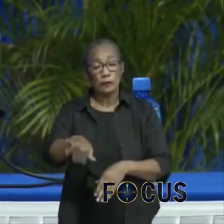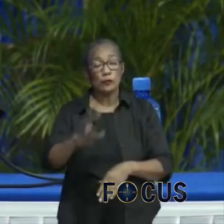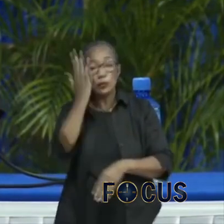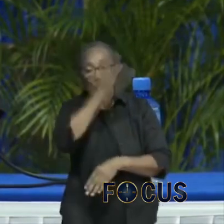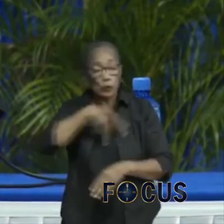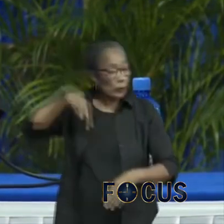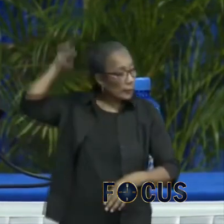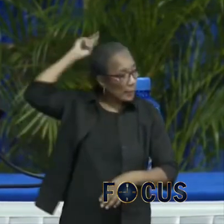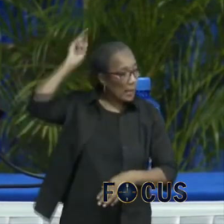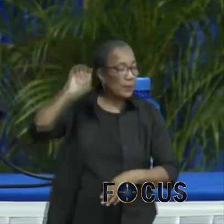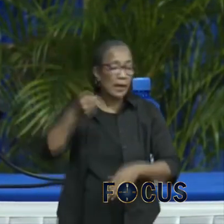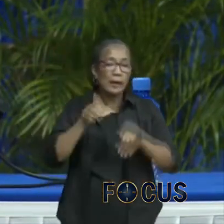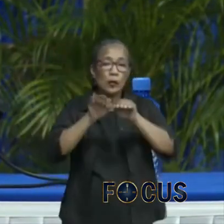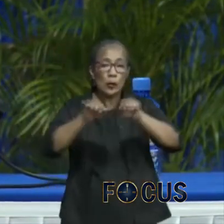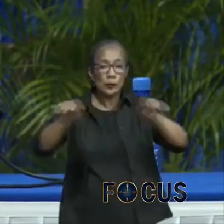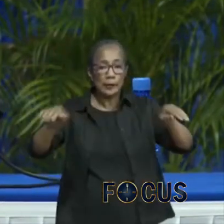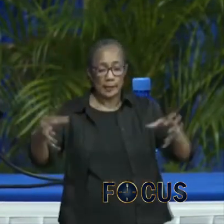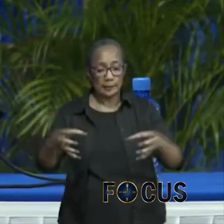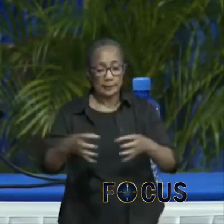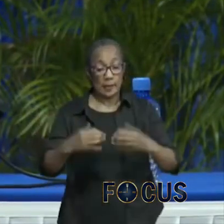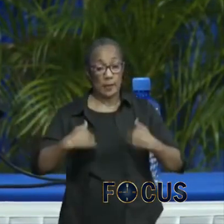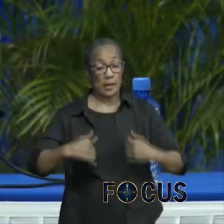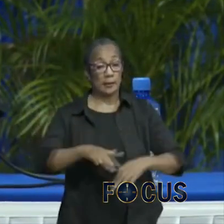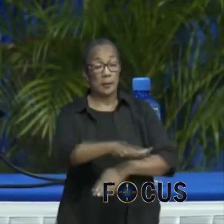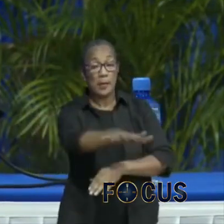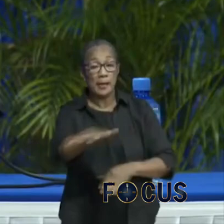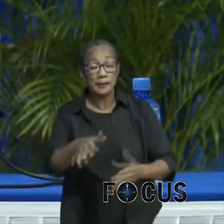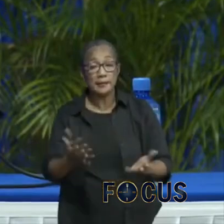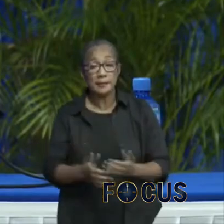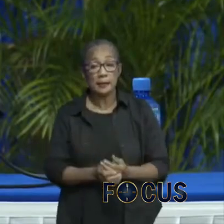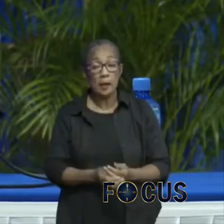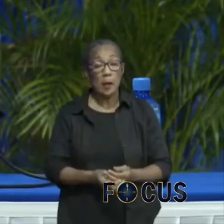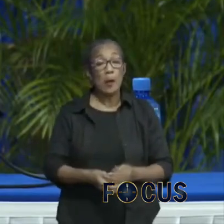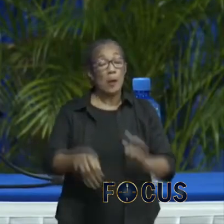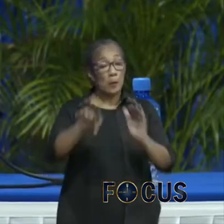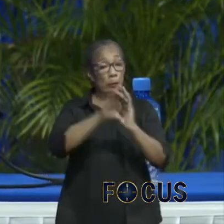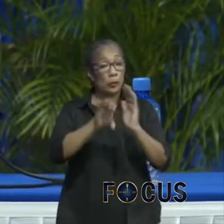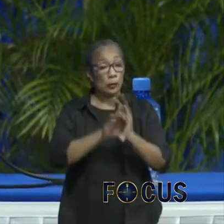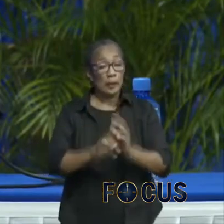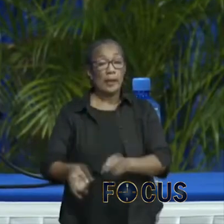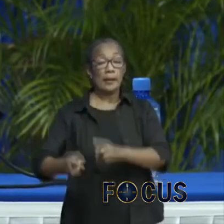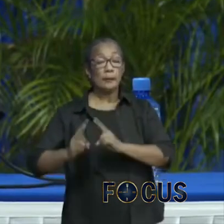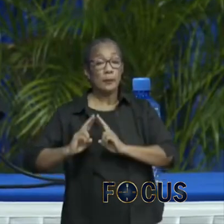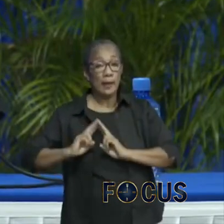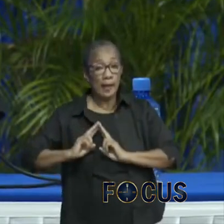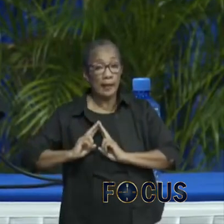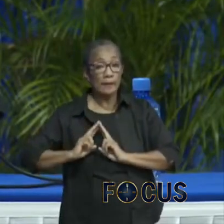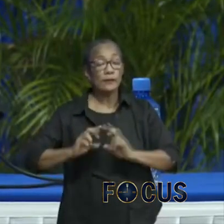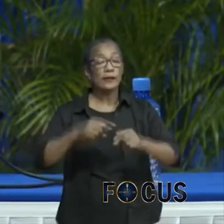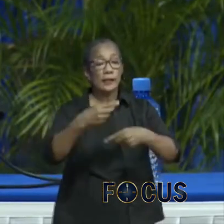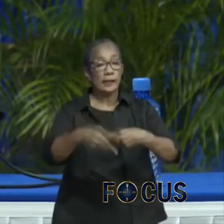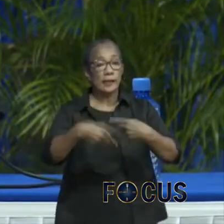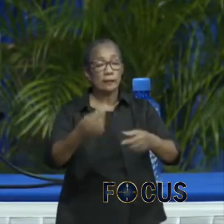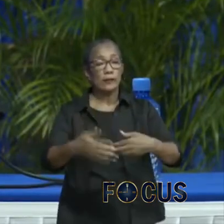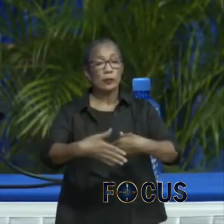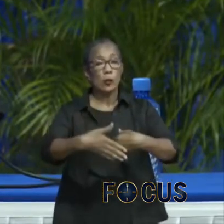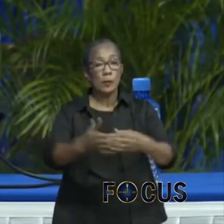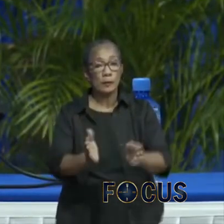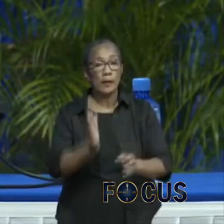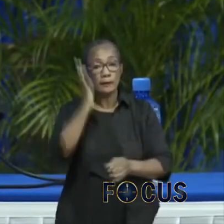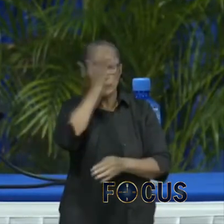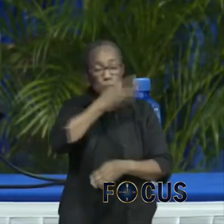mogen mededelen met de gemeenschap. U weet, protocol verantwoord blijven reizen in het openbaar vervoer van